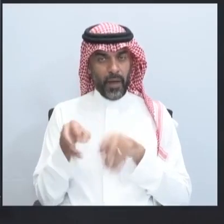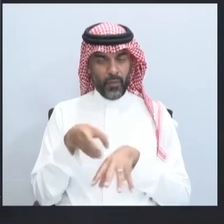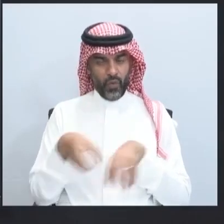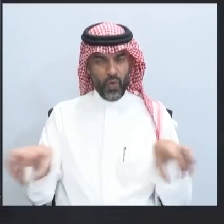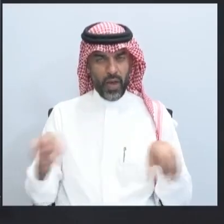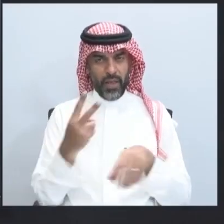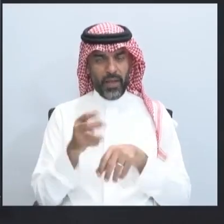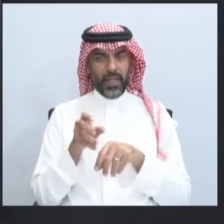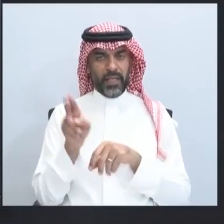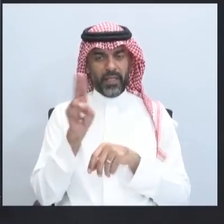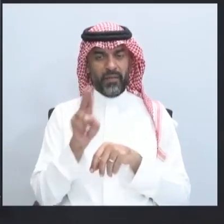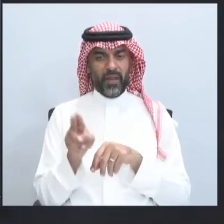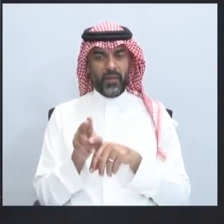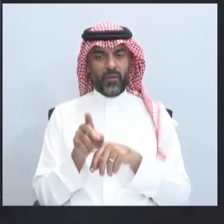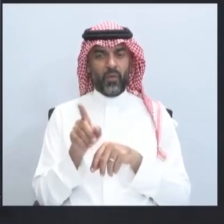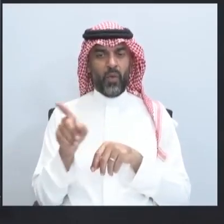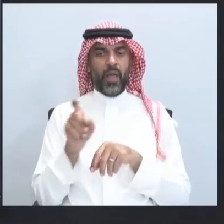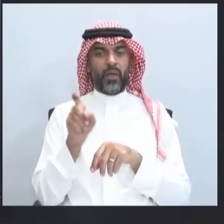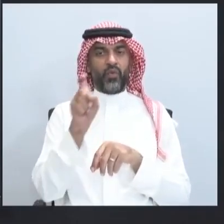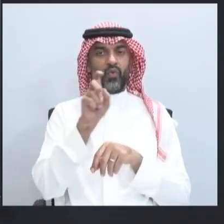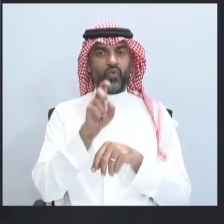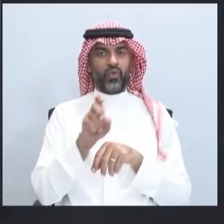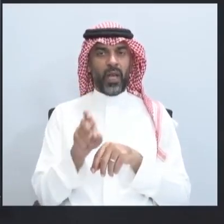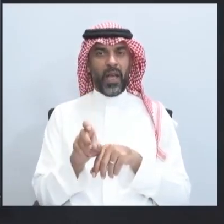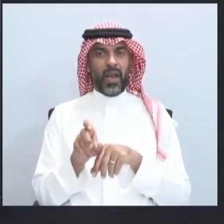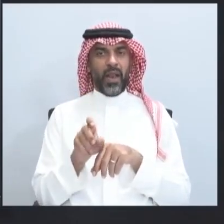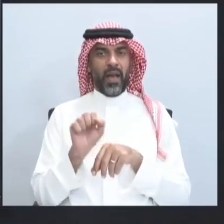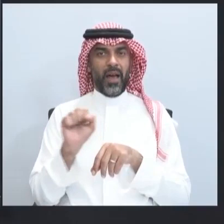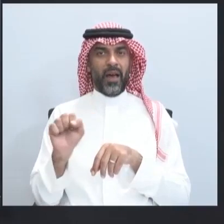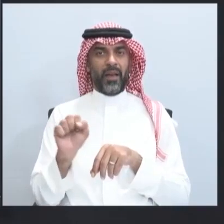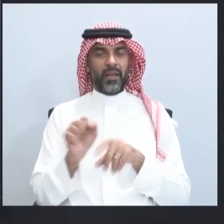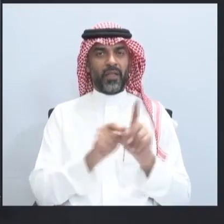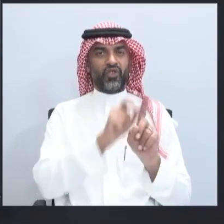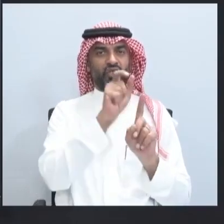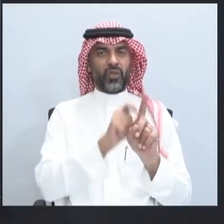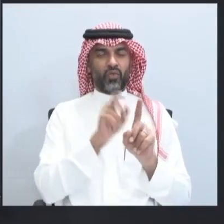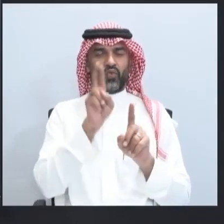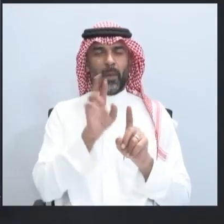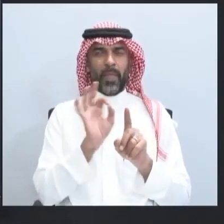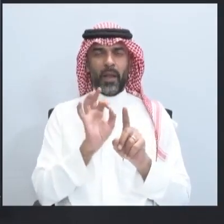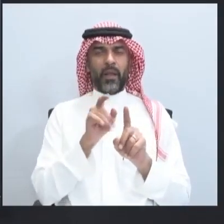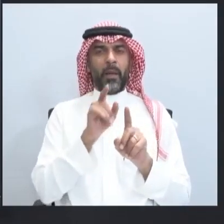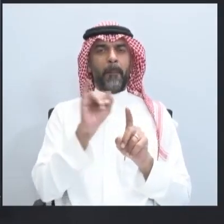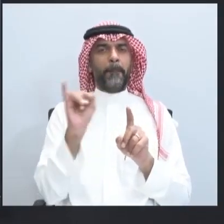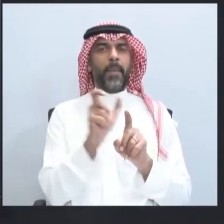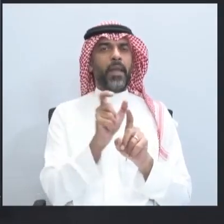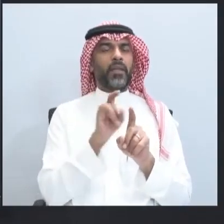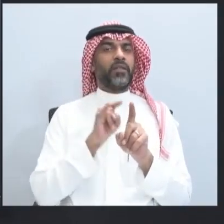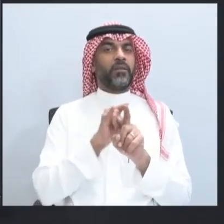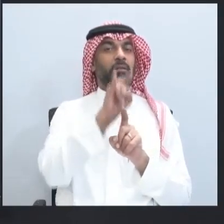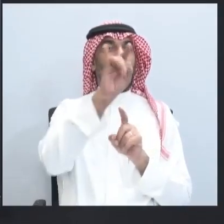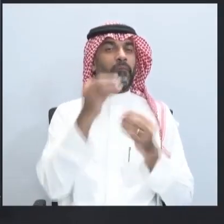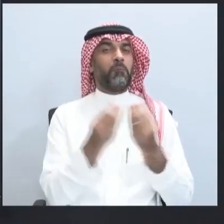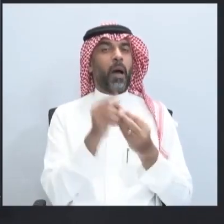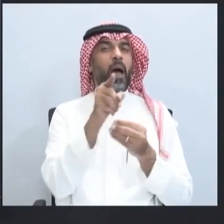ويسال بها عن العاقل فتقول من سافر معك انت تسال فمن